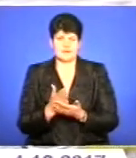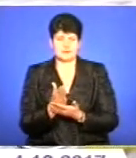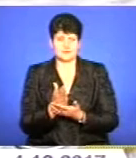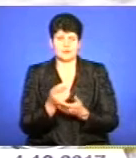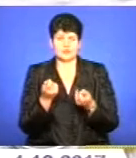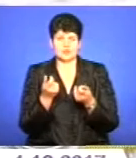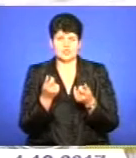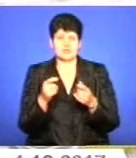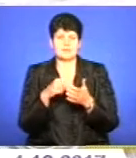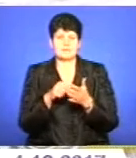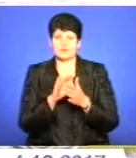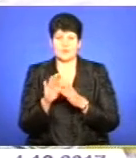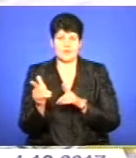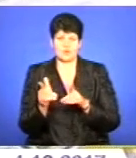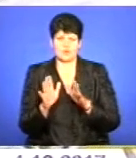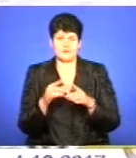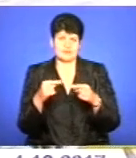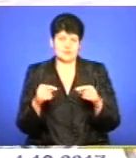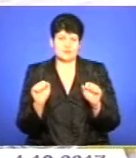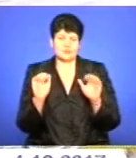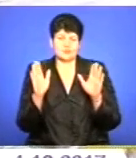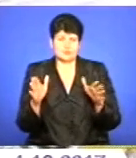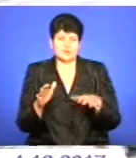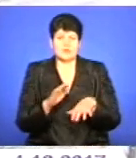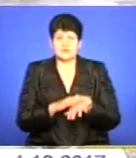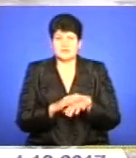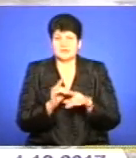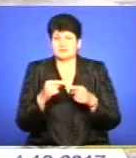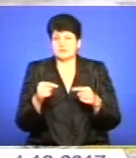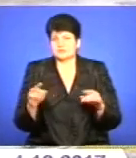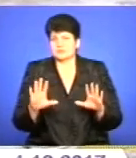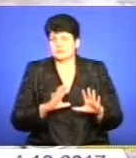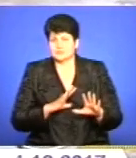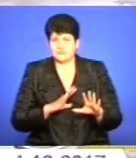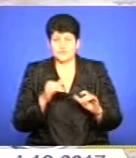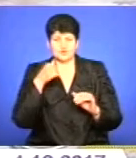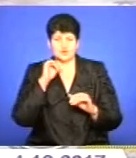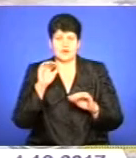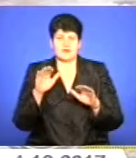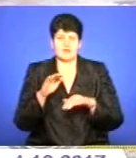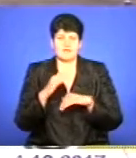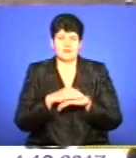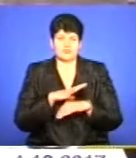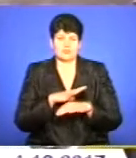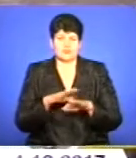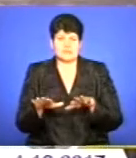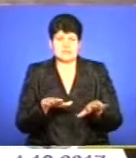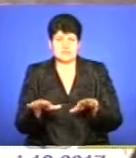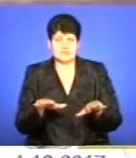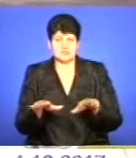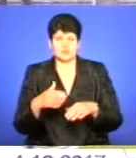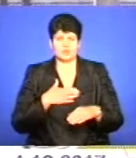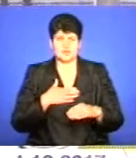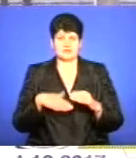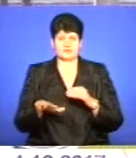Трошки місто не готове, але всяке може бути. Фактори можуть бути різні. Вчора ввечері трохи було слизько під ногами. Так. У нас у дворі так